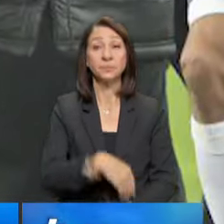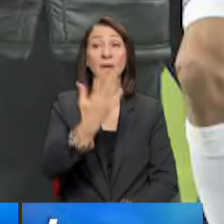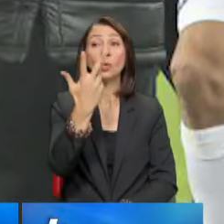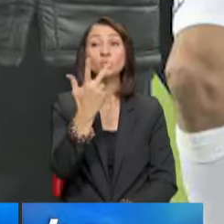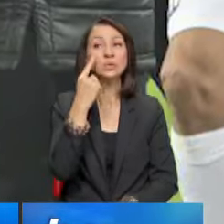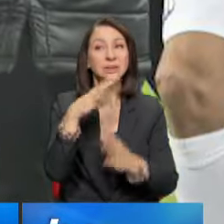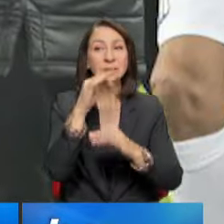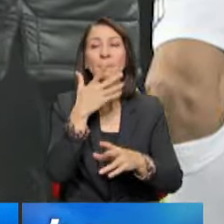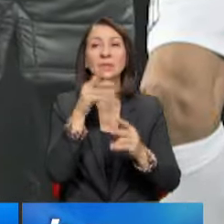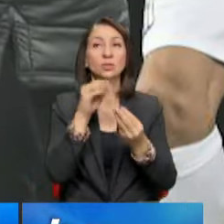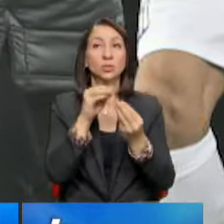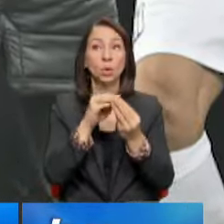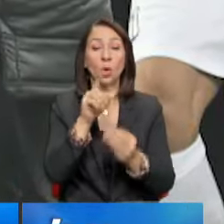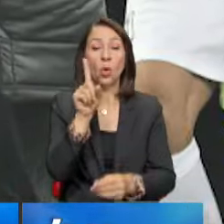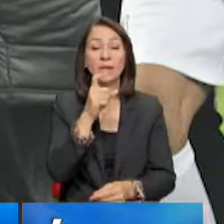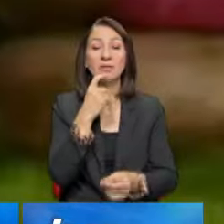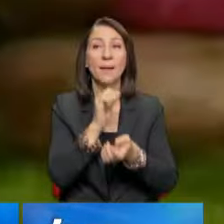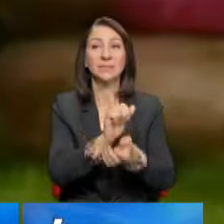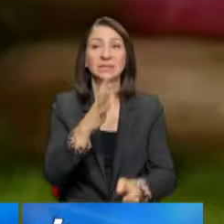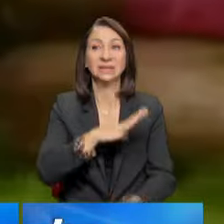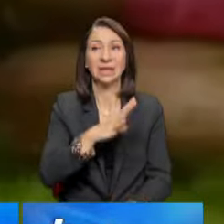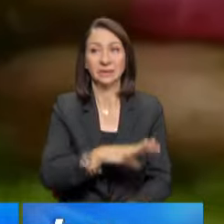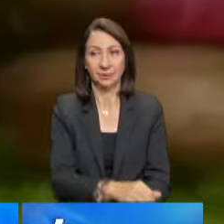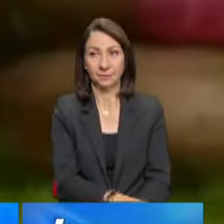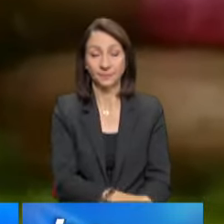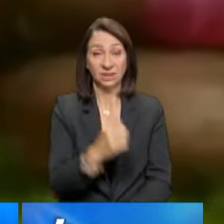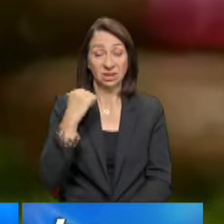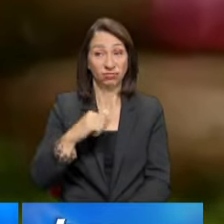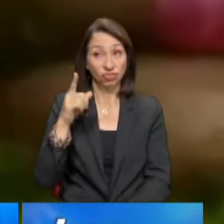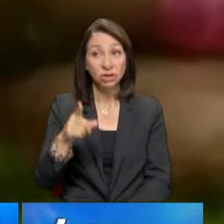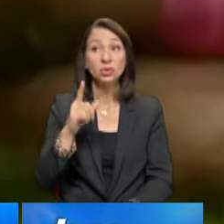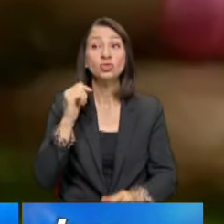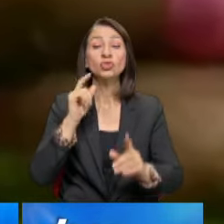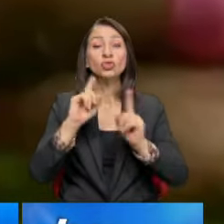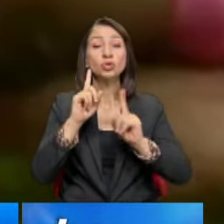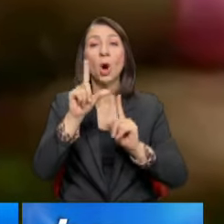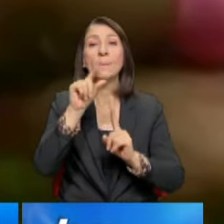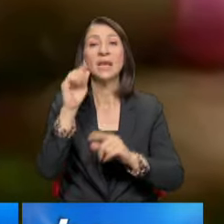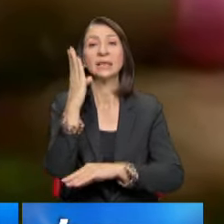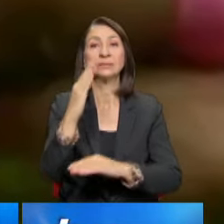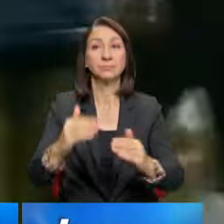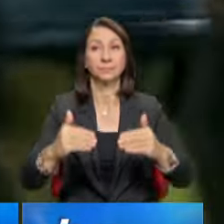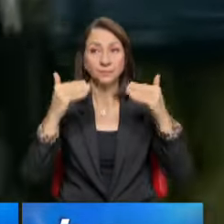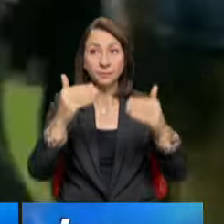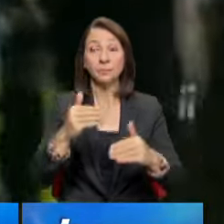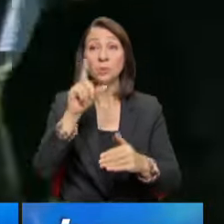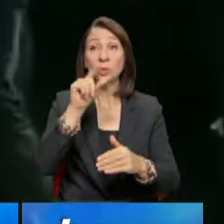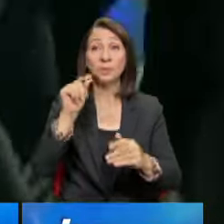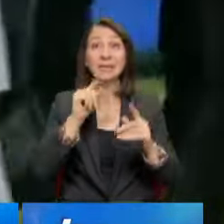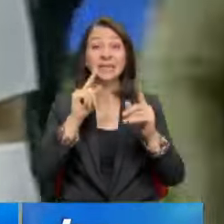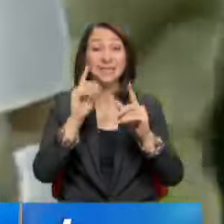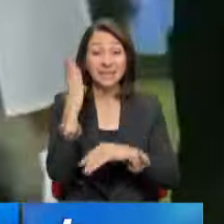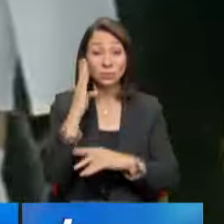3 sanık için de benzer suçlardan 10 yıla kadar hapis cezası talep etti savcılık. Duruşma 11 Kasım'a ertelendi. Sanıklar 11